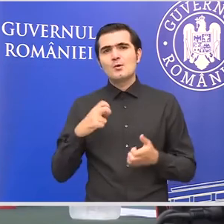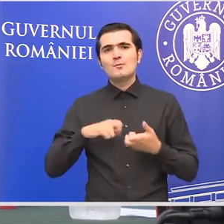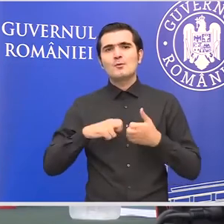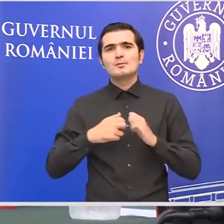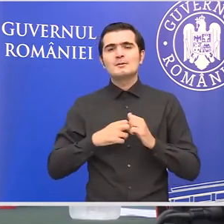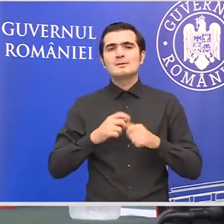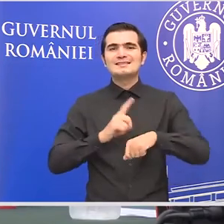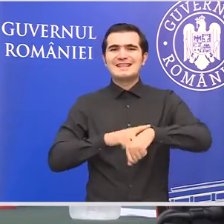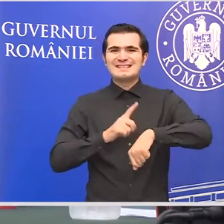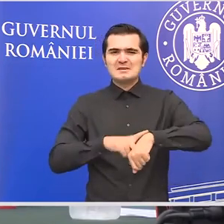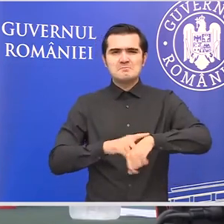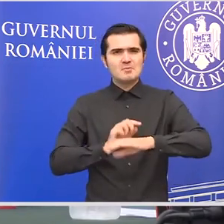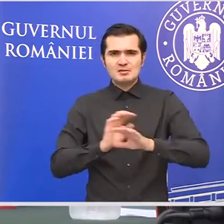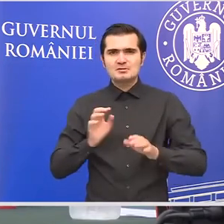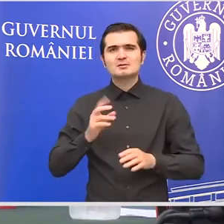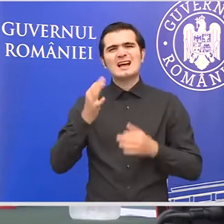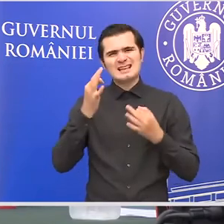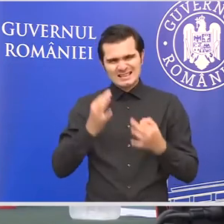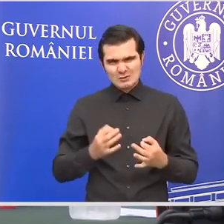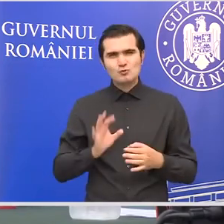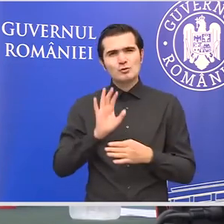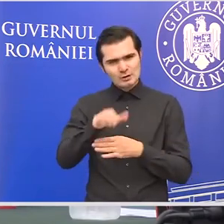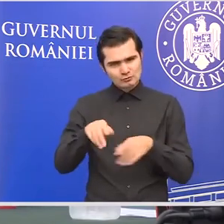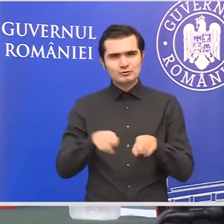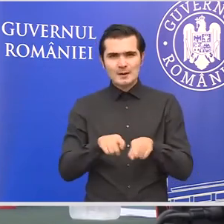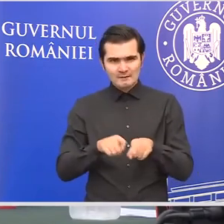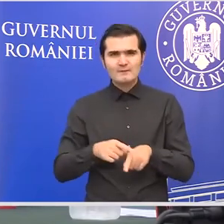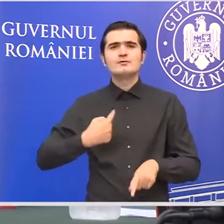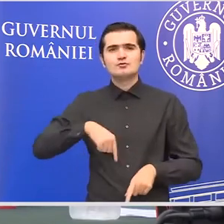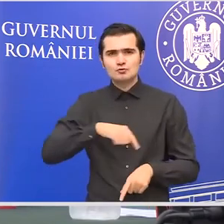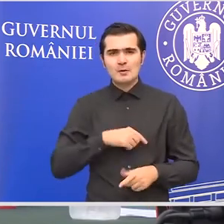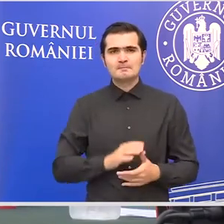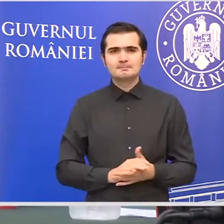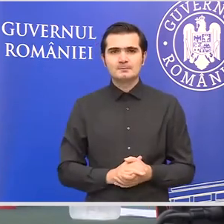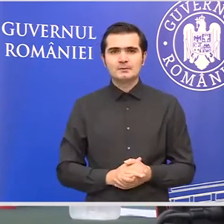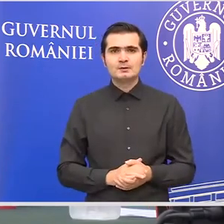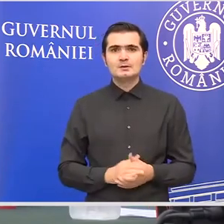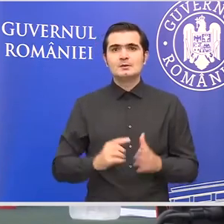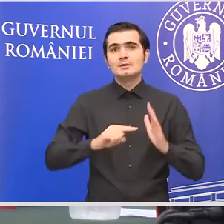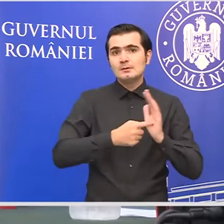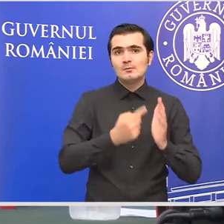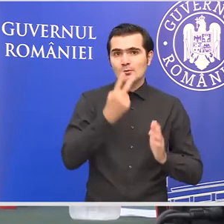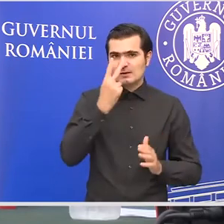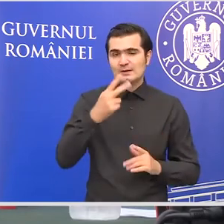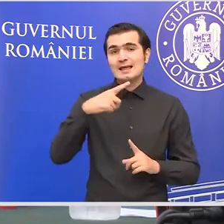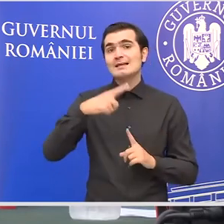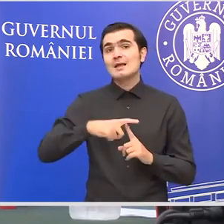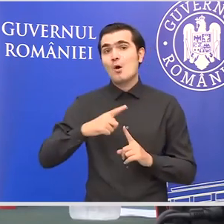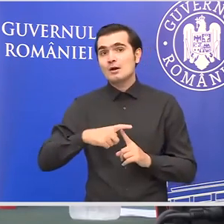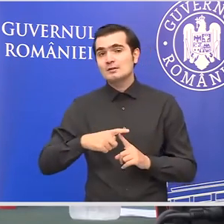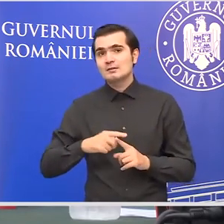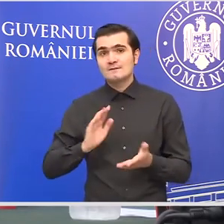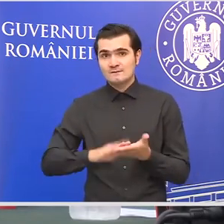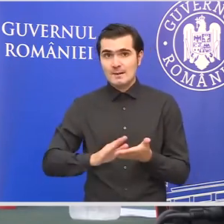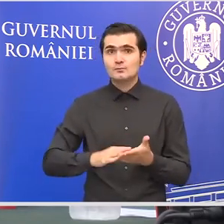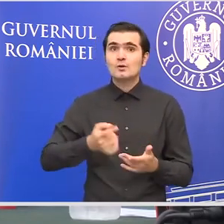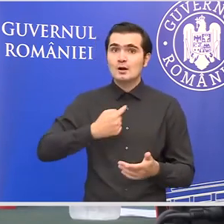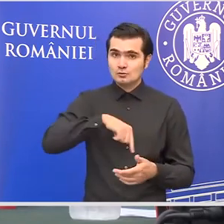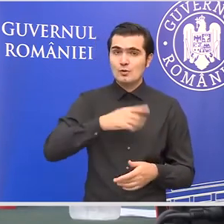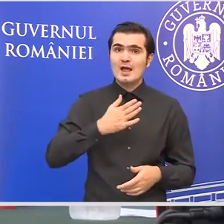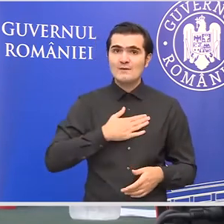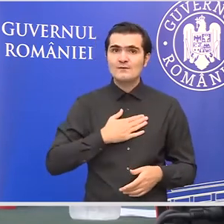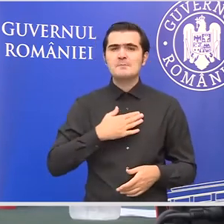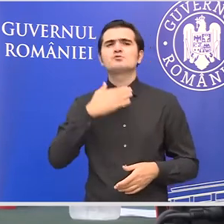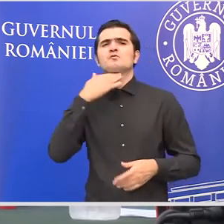de timp. Dar cu siguranță vom ajunge acolo. Din punct de vedere teoretic, faptul că într-adevăr avem suficiente